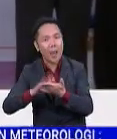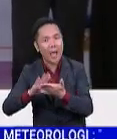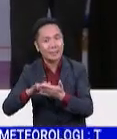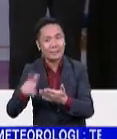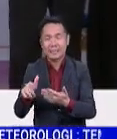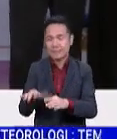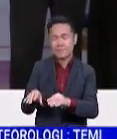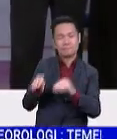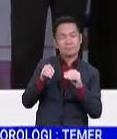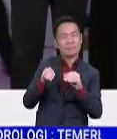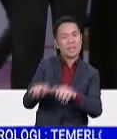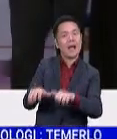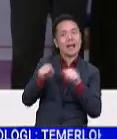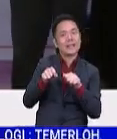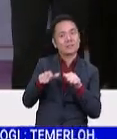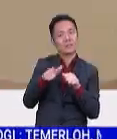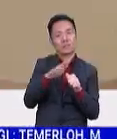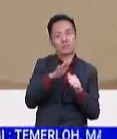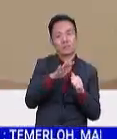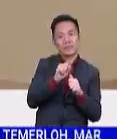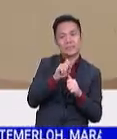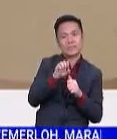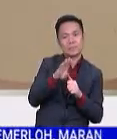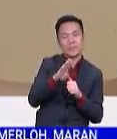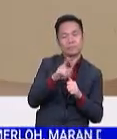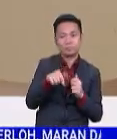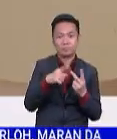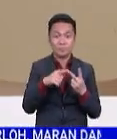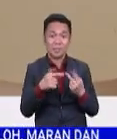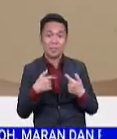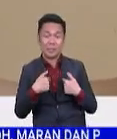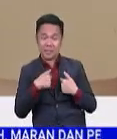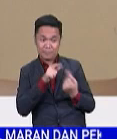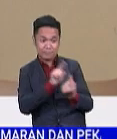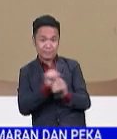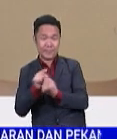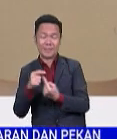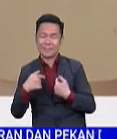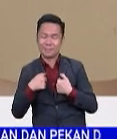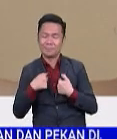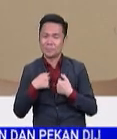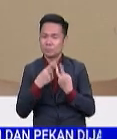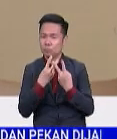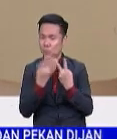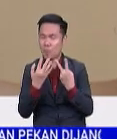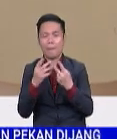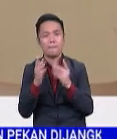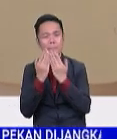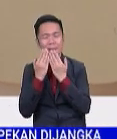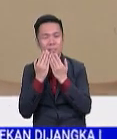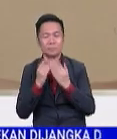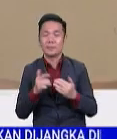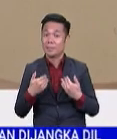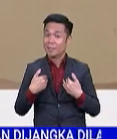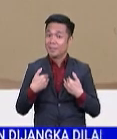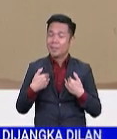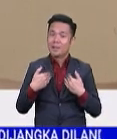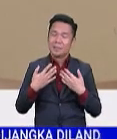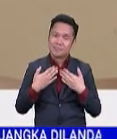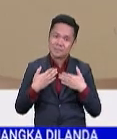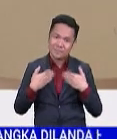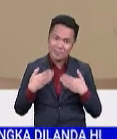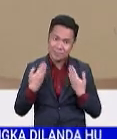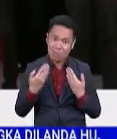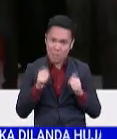sumbangan melibatkan 200 belajar saya balas gembira dan boleh terus bersemangat